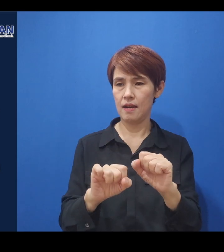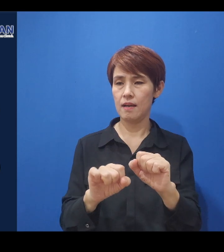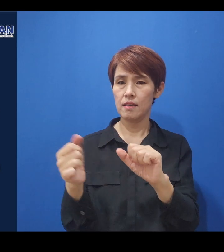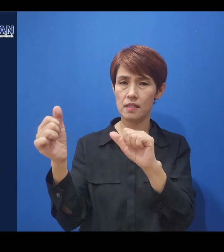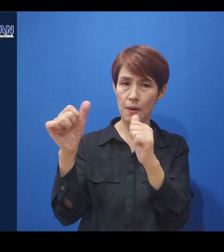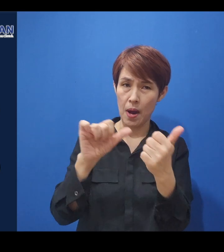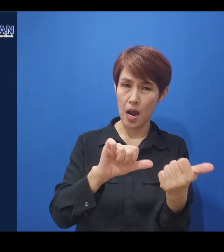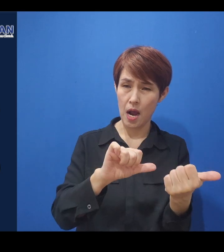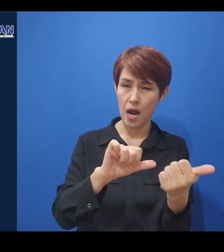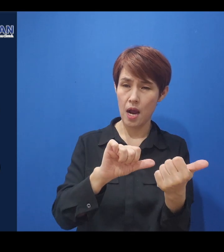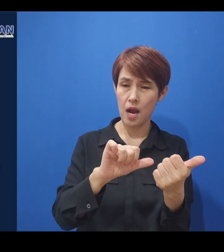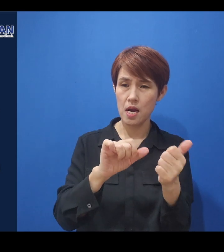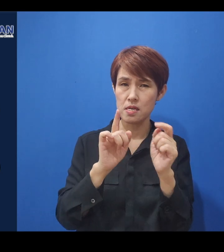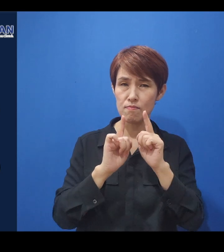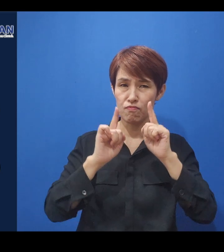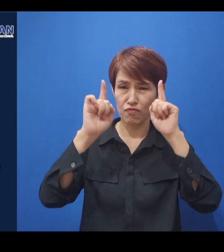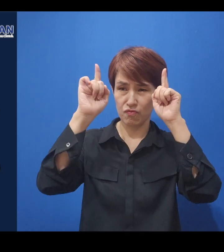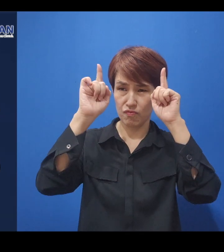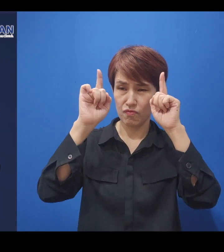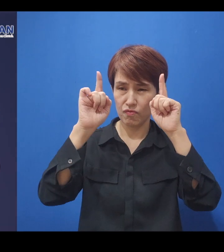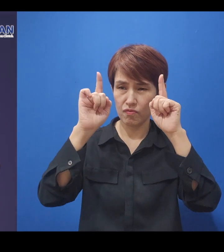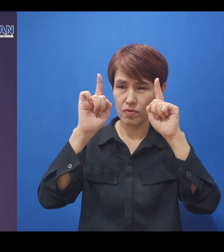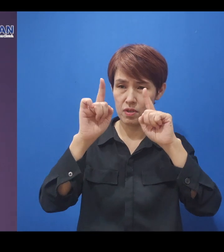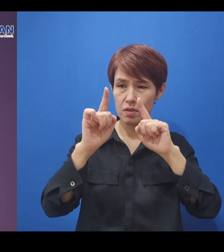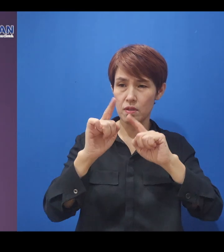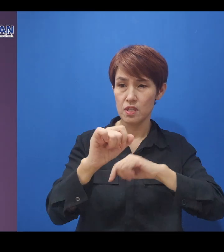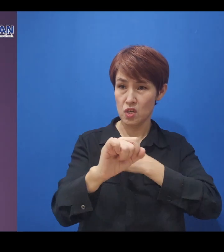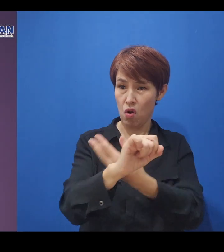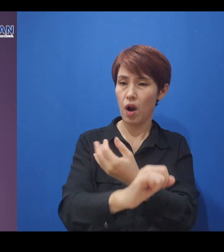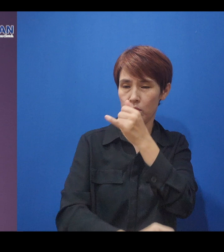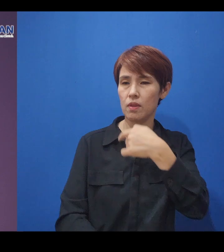사망과 음부의 열쇠를 가졌다. 요한아,